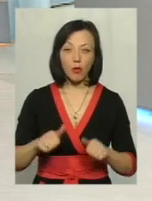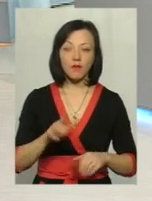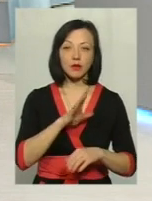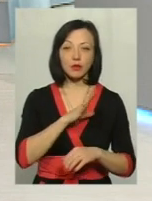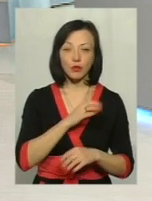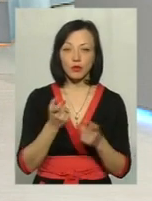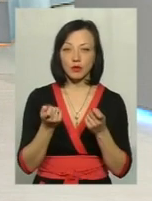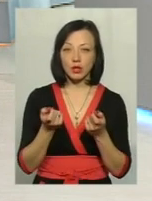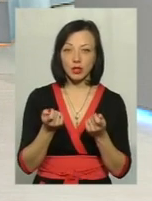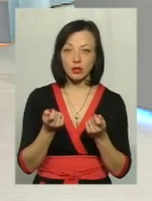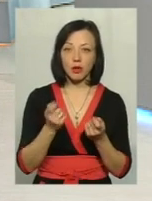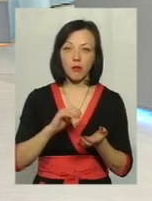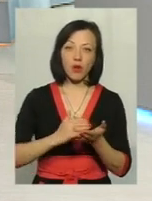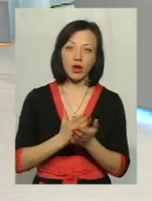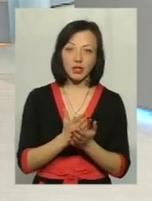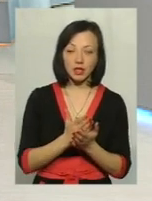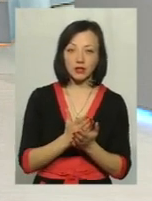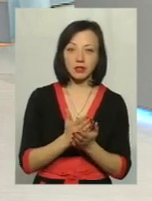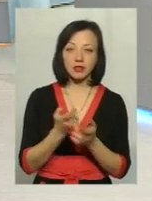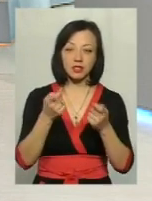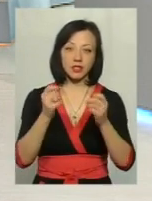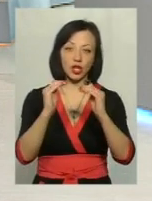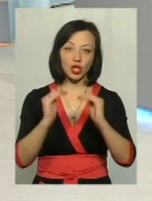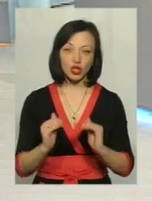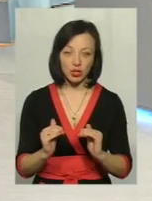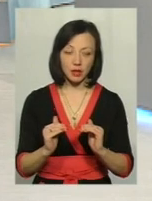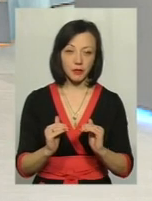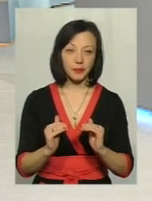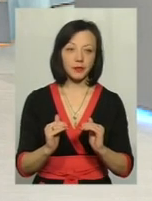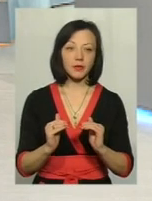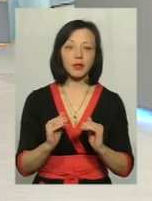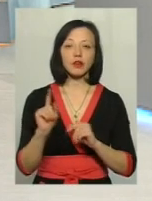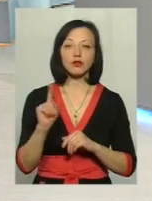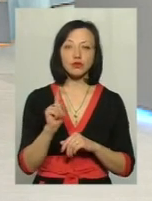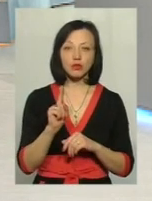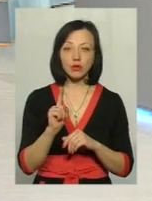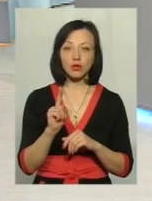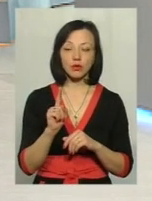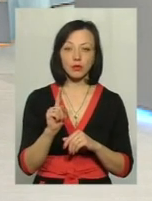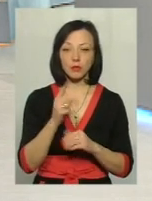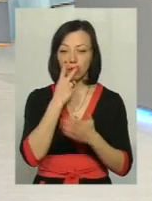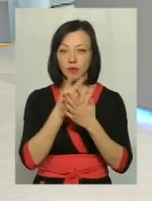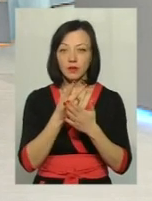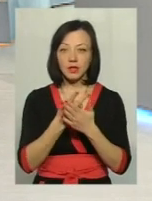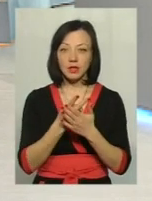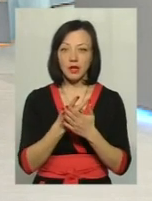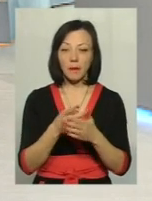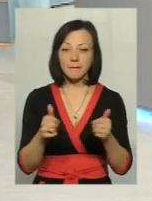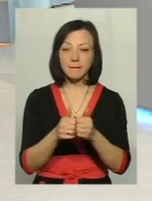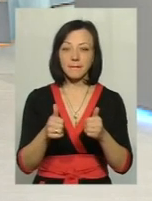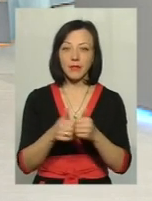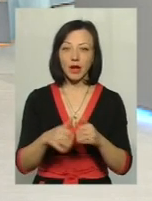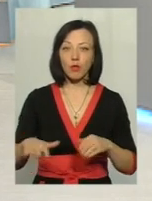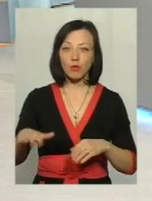був дещо політично і дещо він був занижений за рахунок навіть зрізу тих прибудинкових територій, які